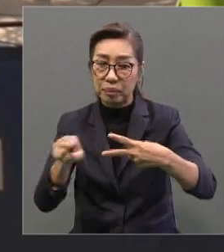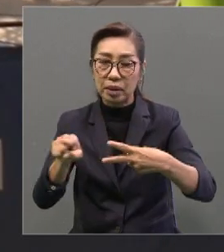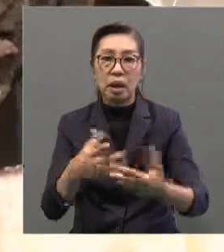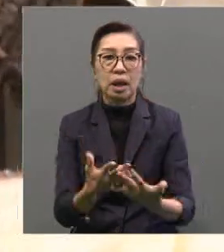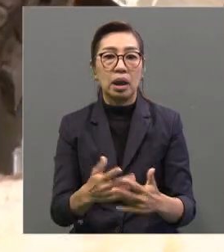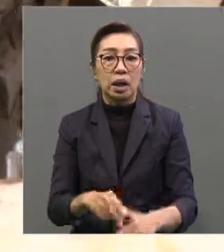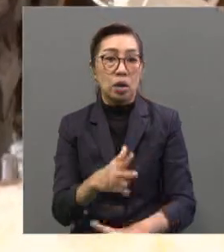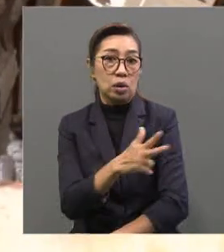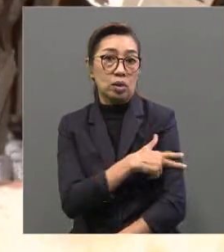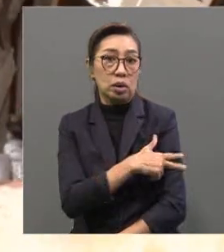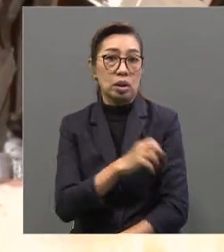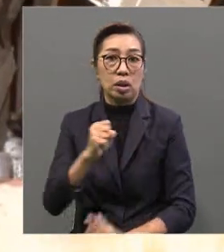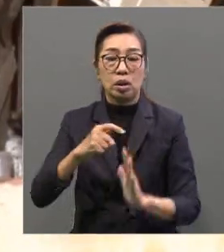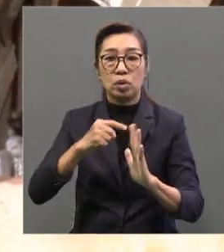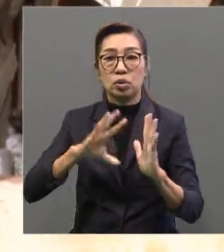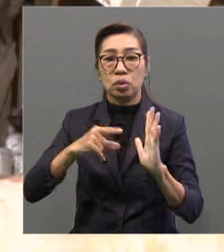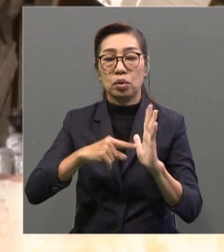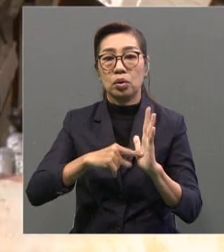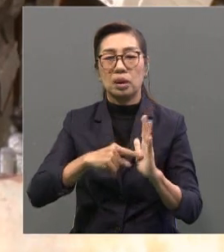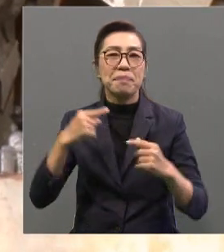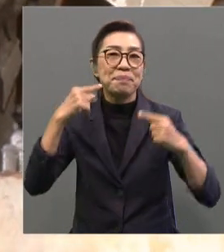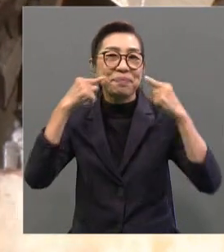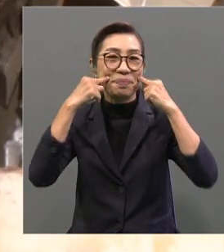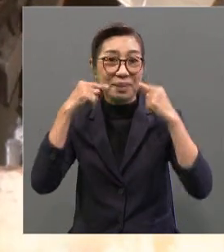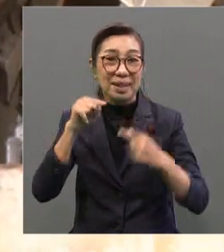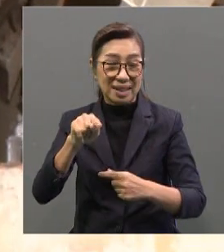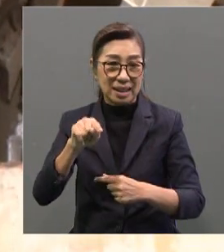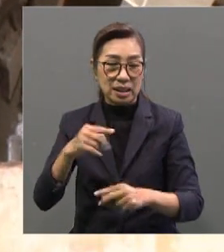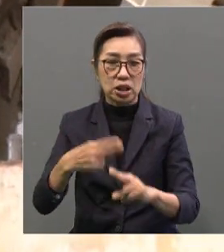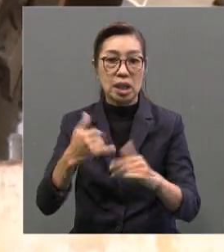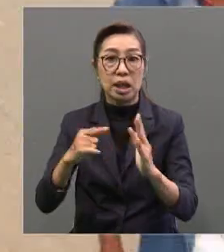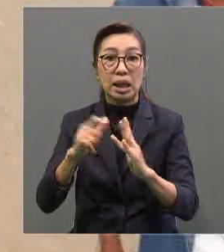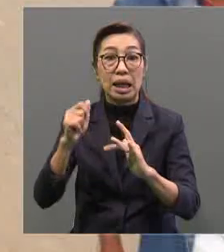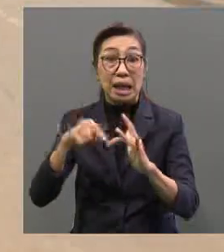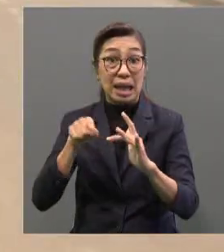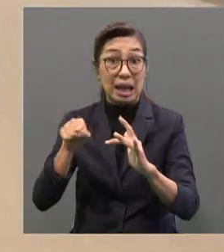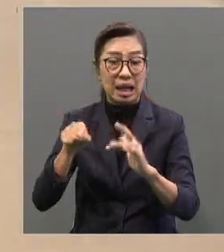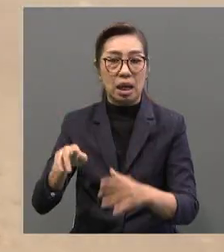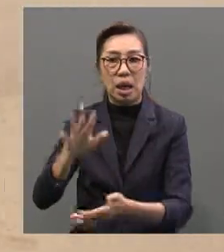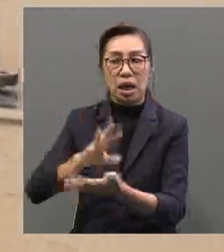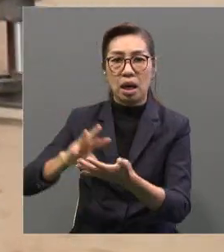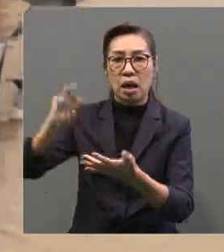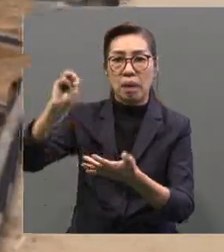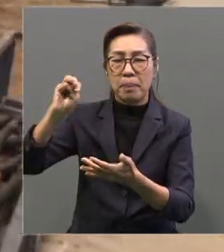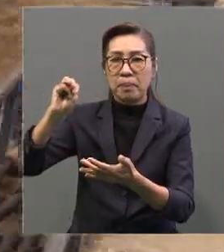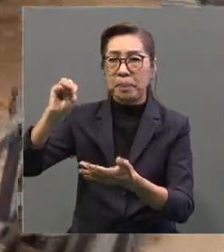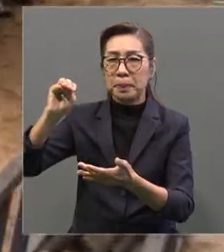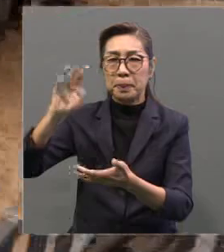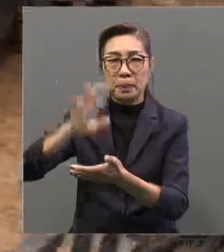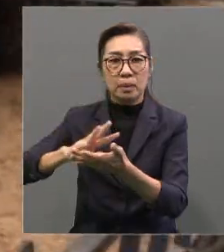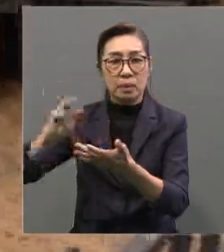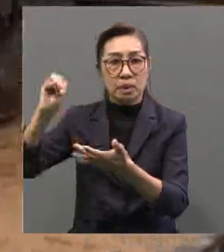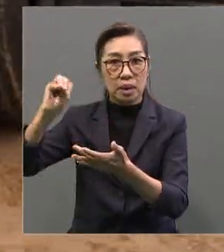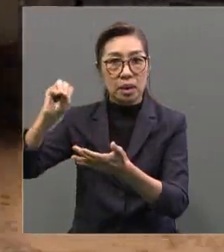อ๊ดร.สุชัชวีสุวรรณสวัสดิ์ซึ่งเมื่อก่อนเนี่ยเป็นอดีตอธิการบดีของมหาวิทยาลัยส